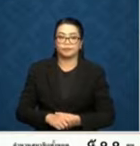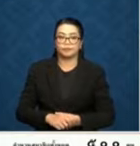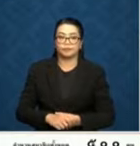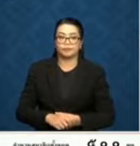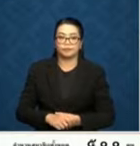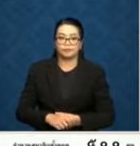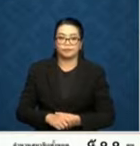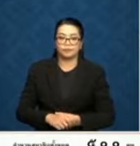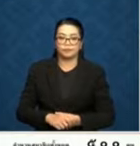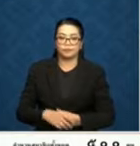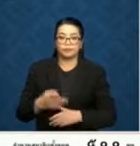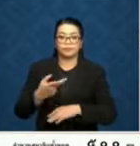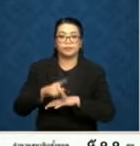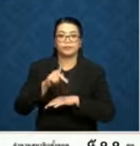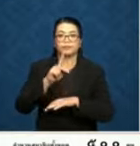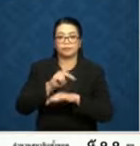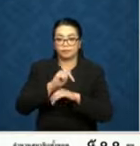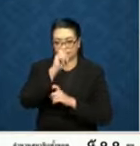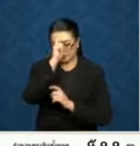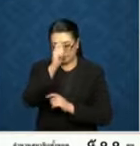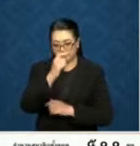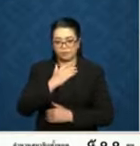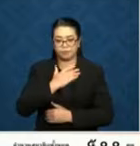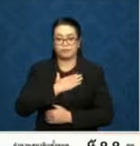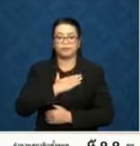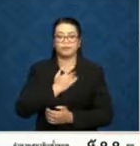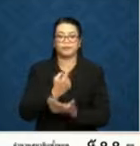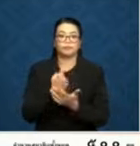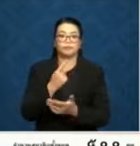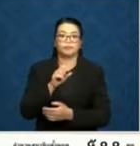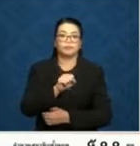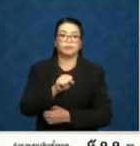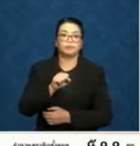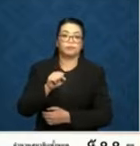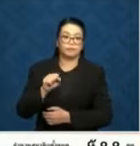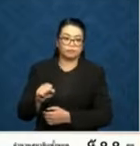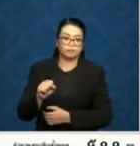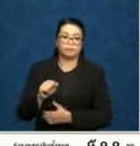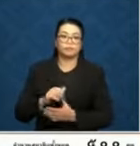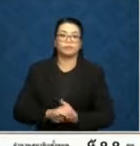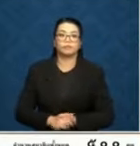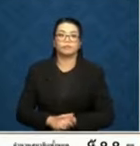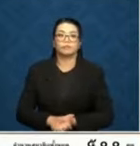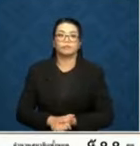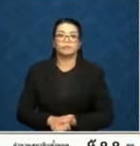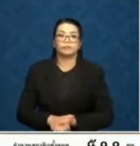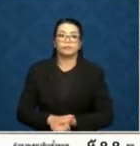ธรรท tamam ที่รบครับผม กรรวี ปิสสนา นัทุล สมาชิกสภาพุทธรราษทก